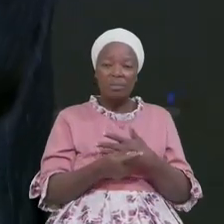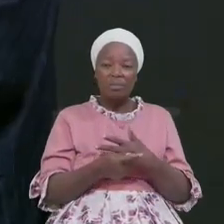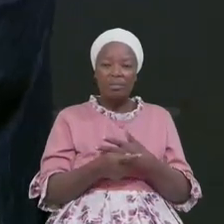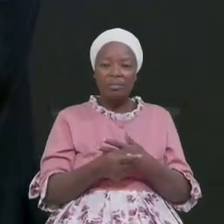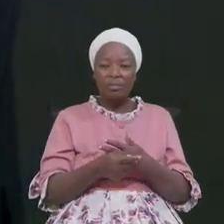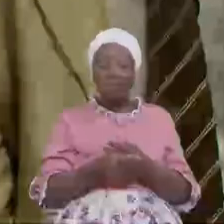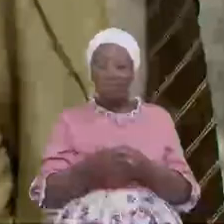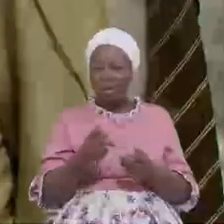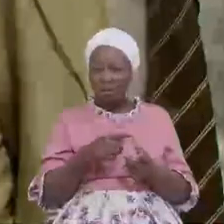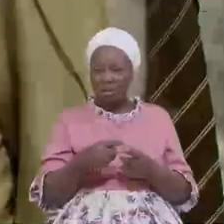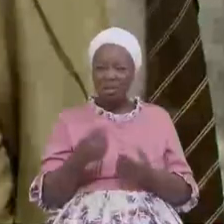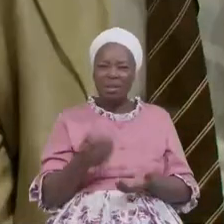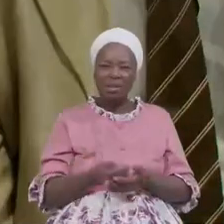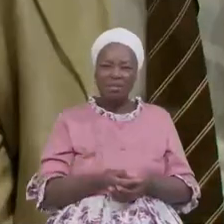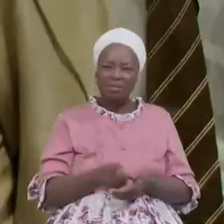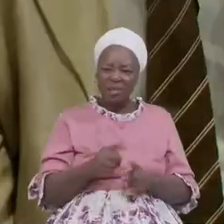ah, frère, monsieur,